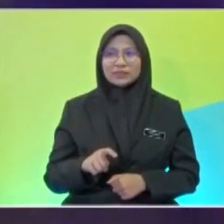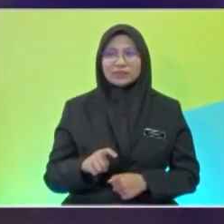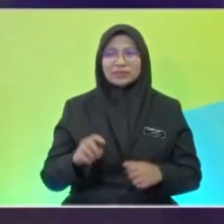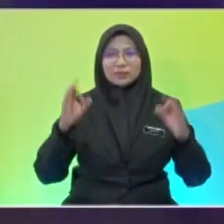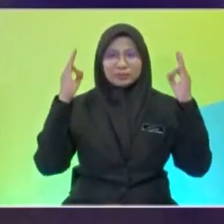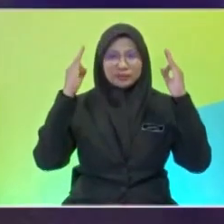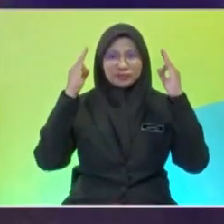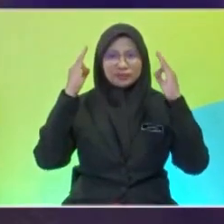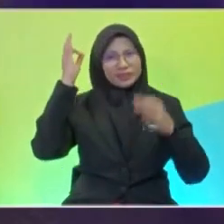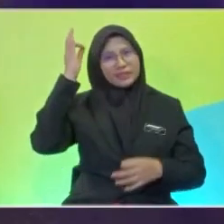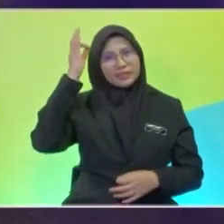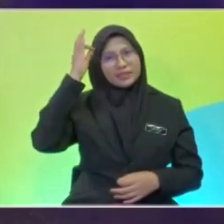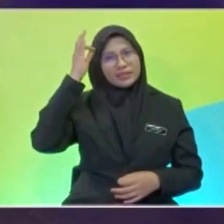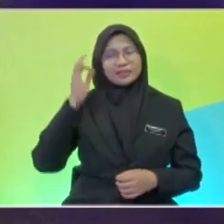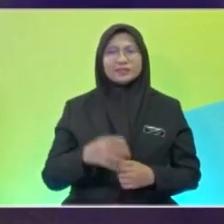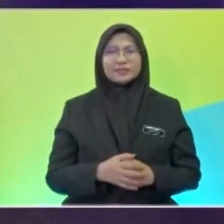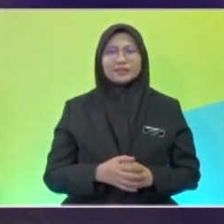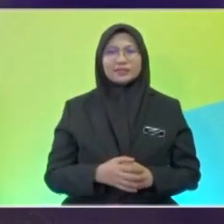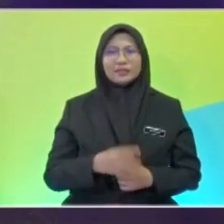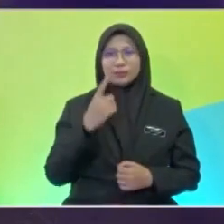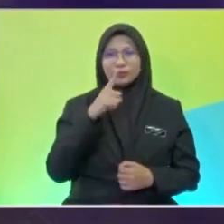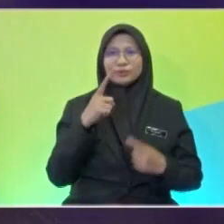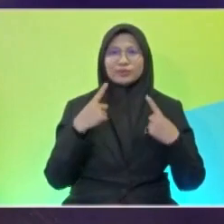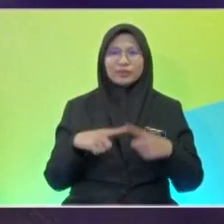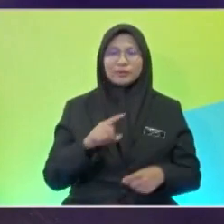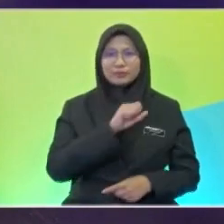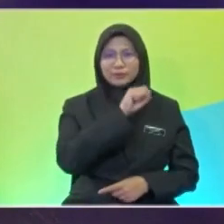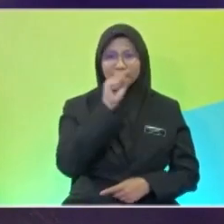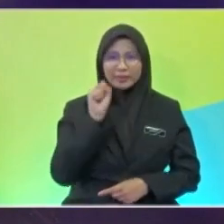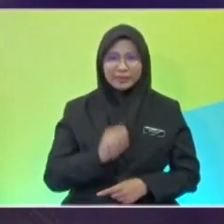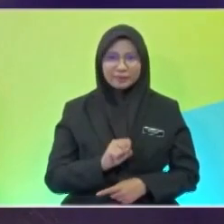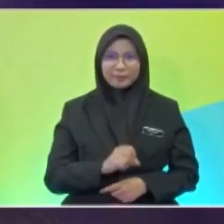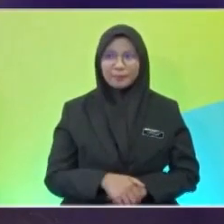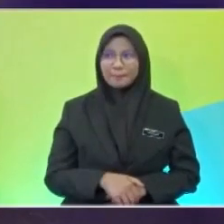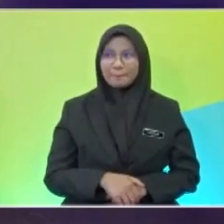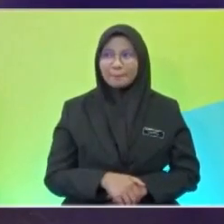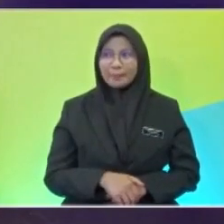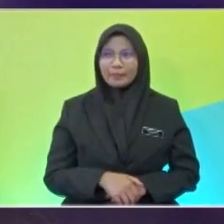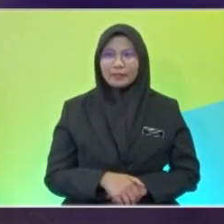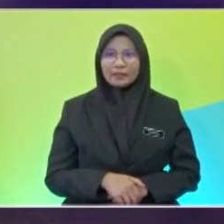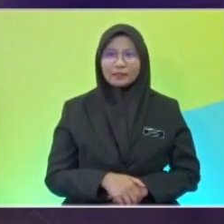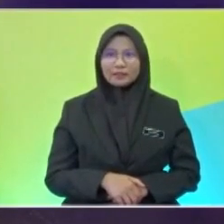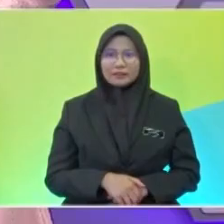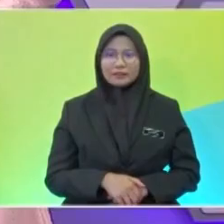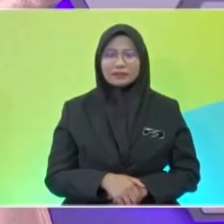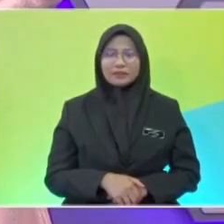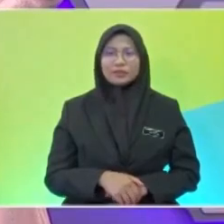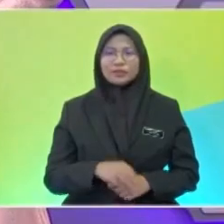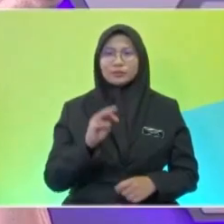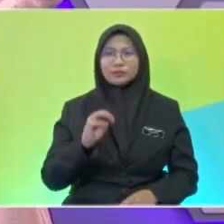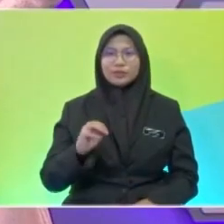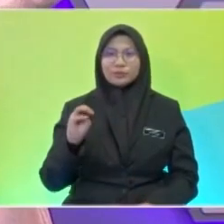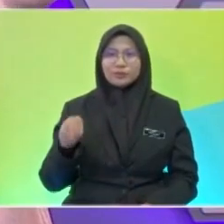pikiran holistik untuk menjawab soal dan soal ini ya dan diberikan bagi calon untuk